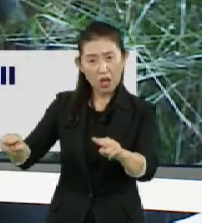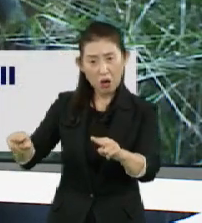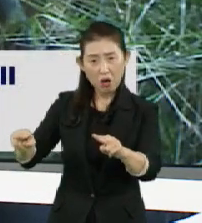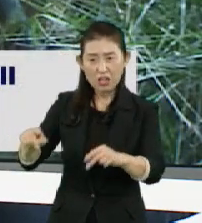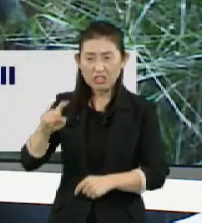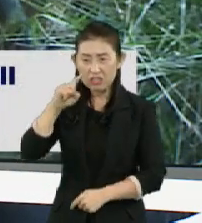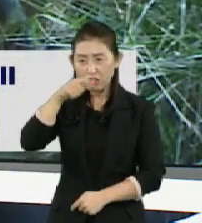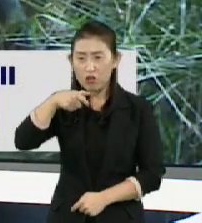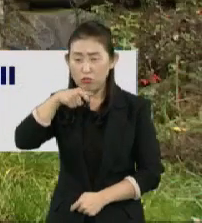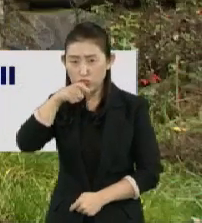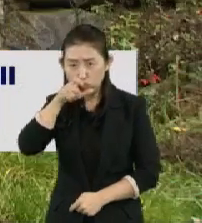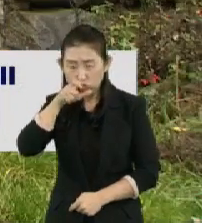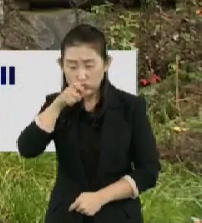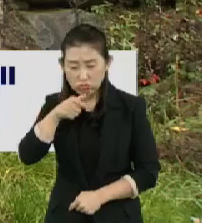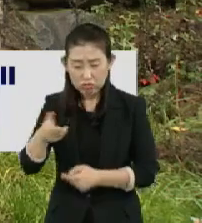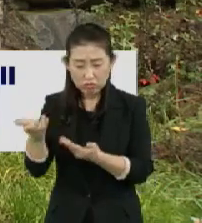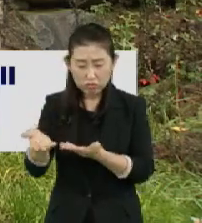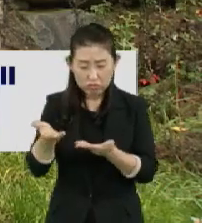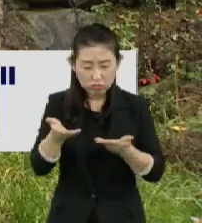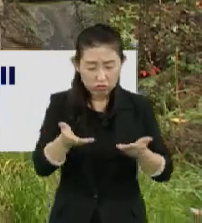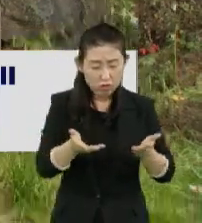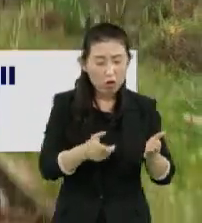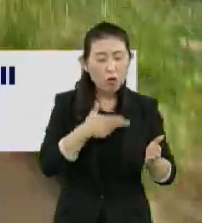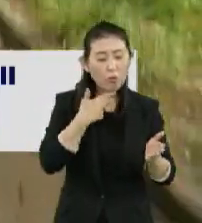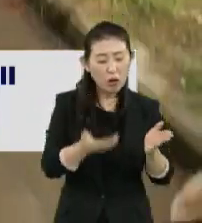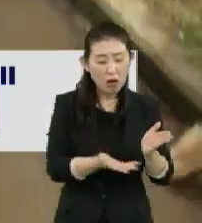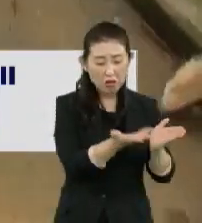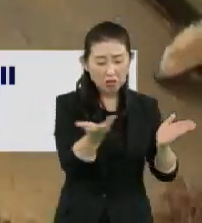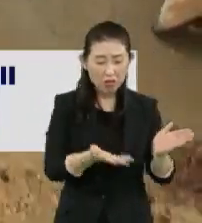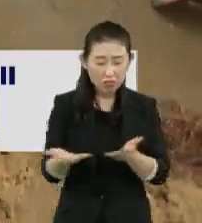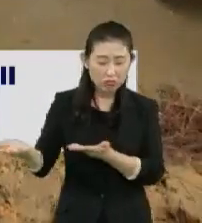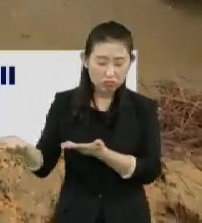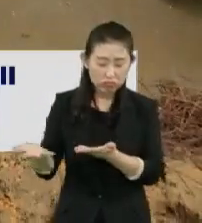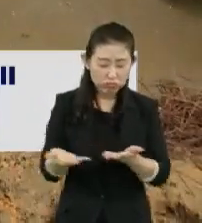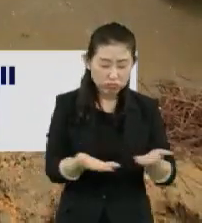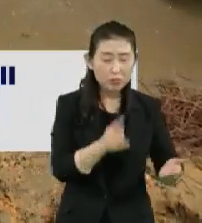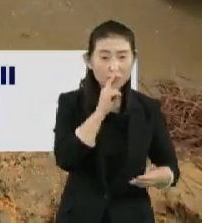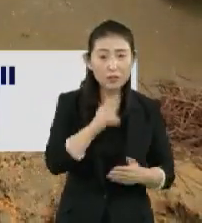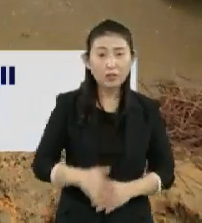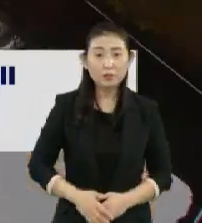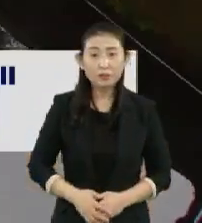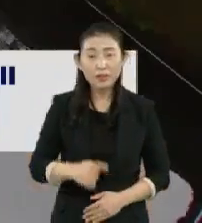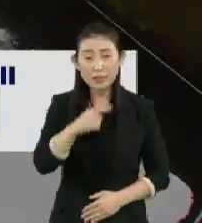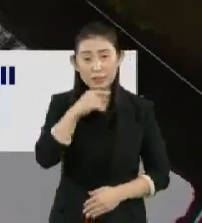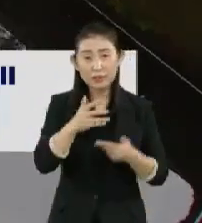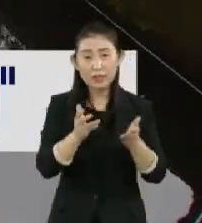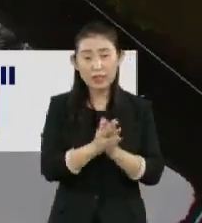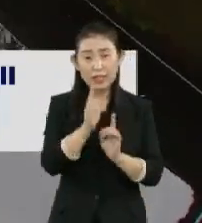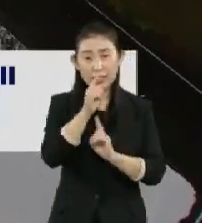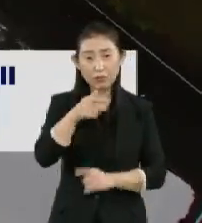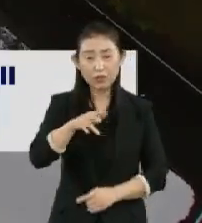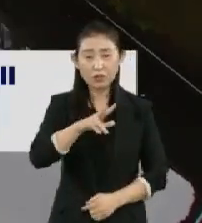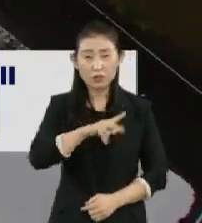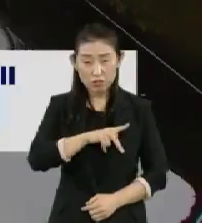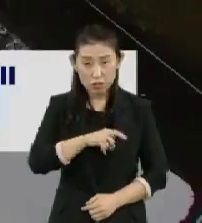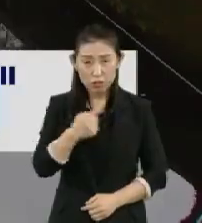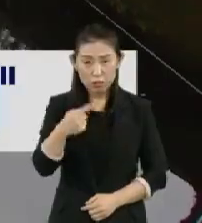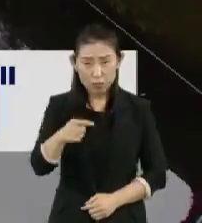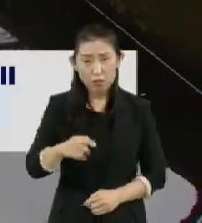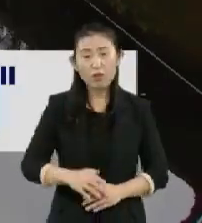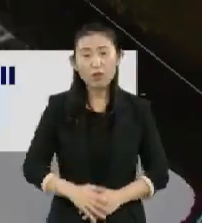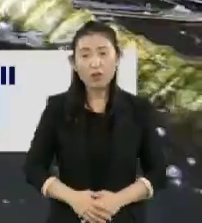서북부권의 수원인 보령댐으로 흘러간다는 지적이 나왔습니다. 국민의힘 이명수 의원은 충남도